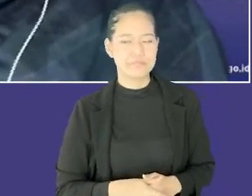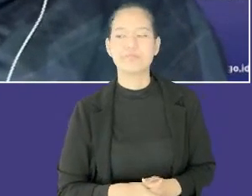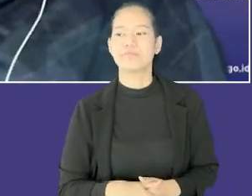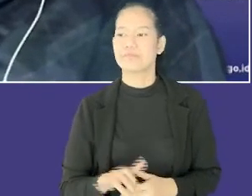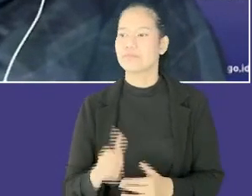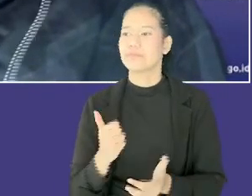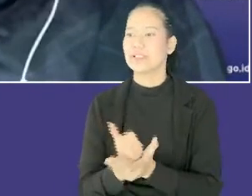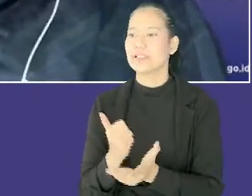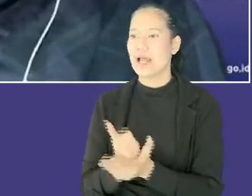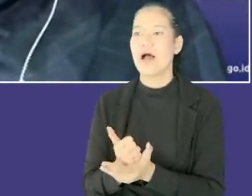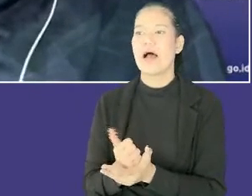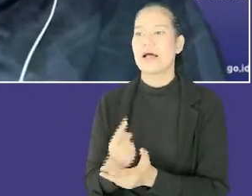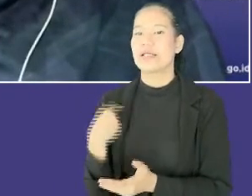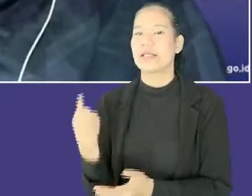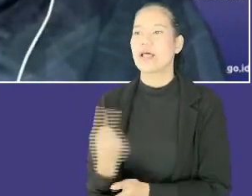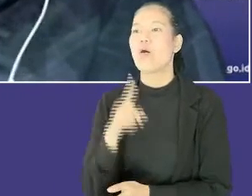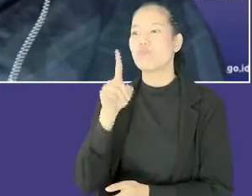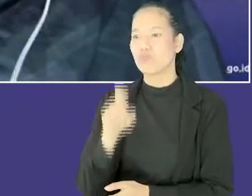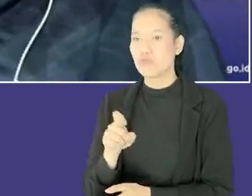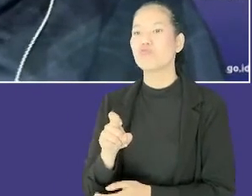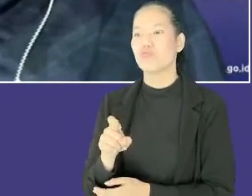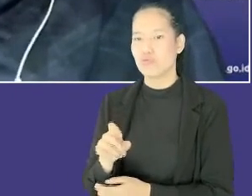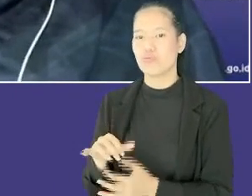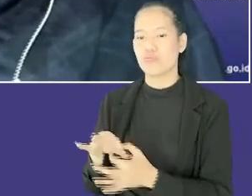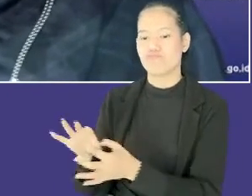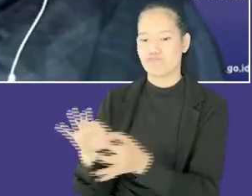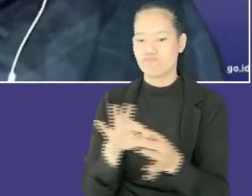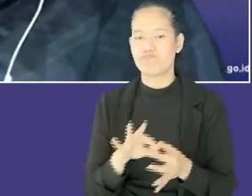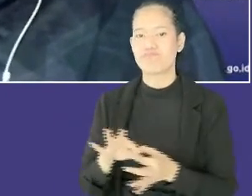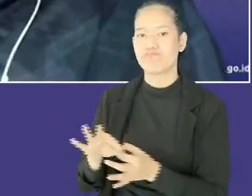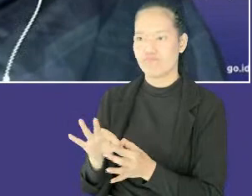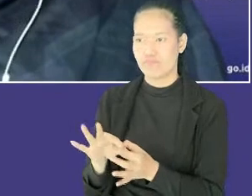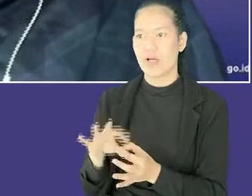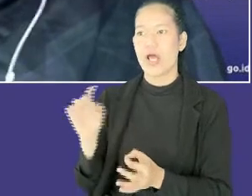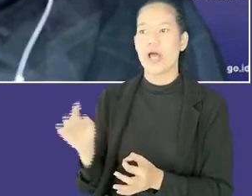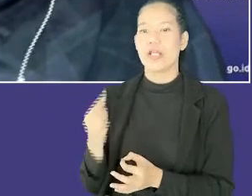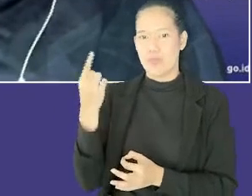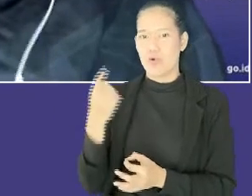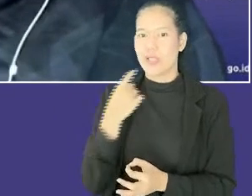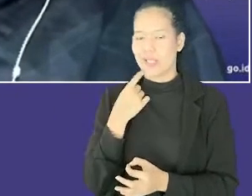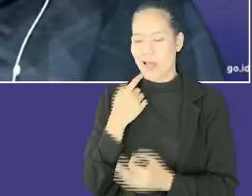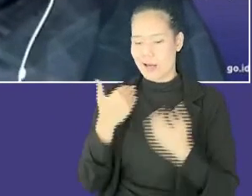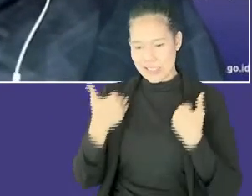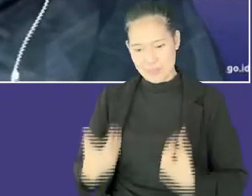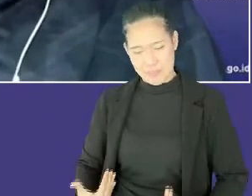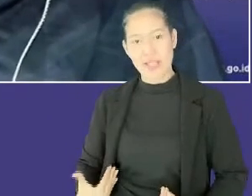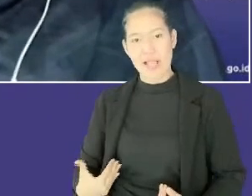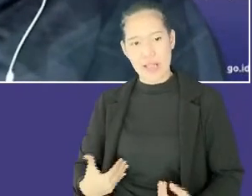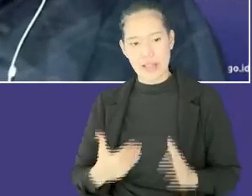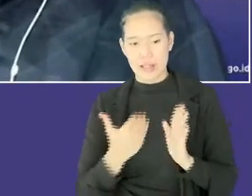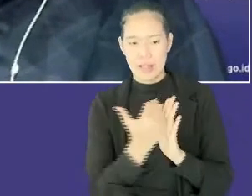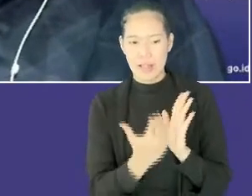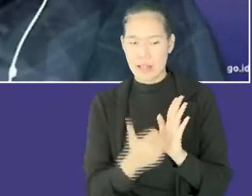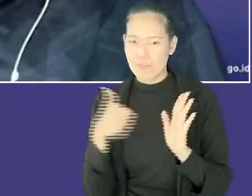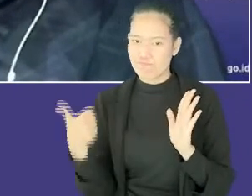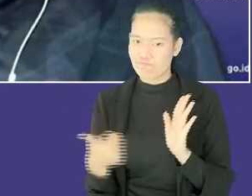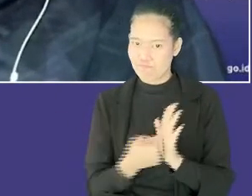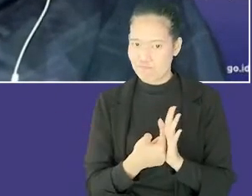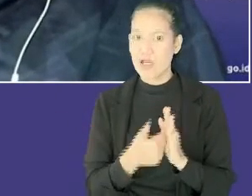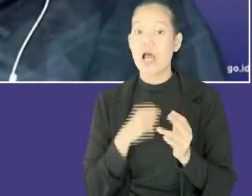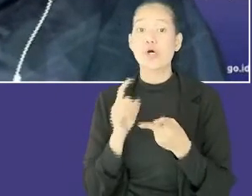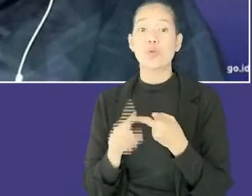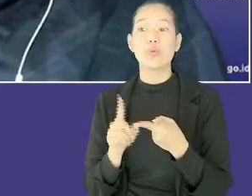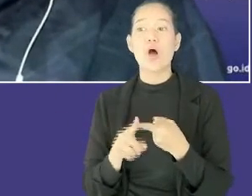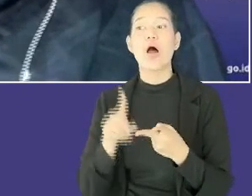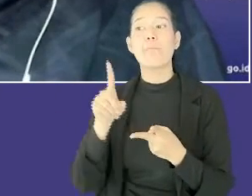intinya adalah kita butuh usaha kolektif bersama Jadi kita mulai dari kedisiplinan kedisiplinan individu tapi yang